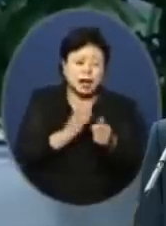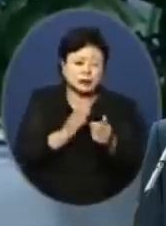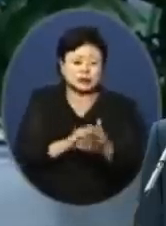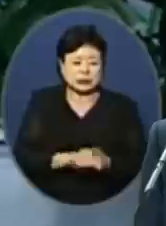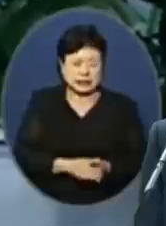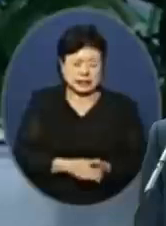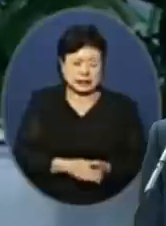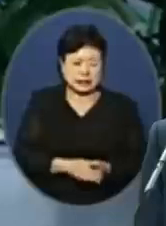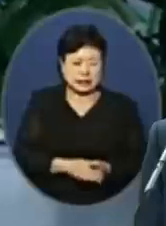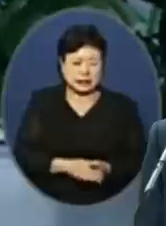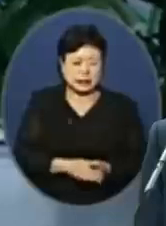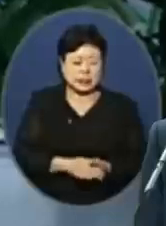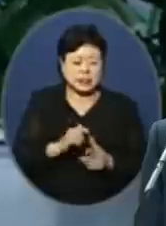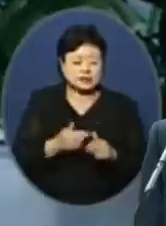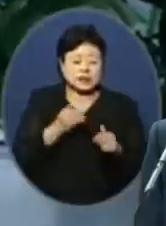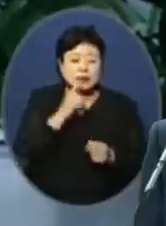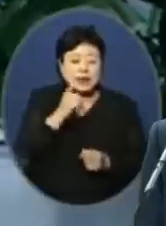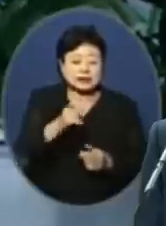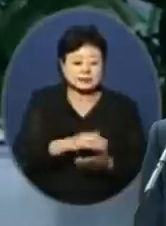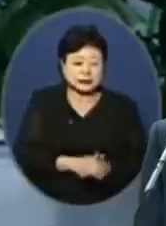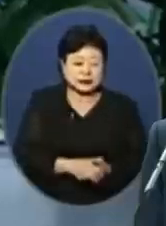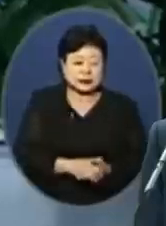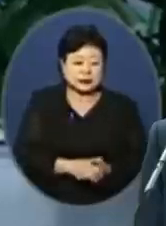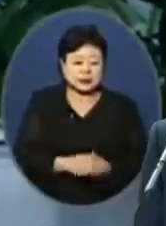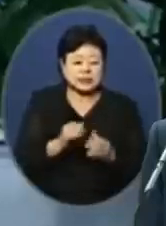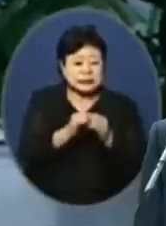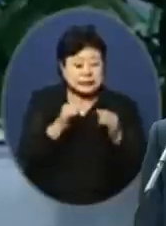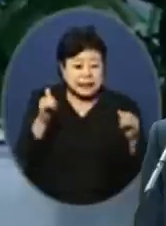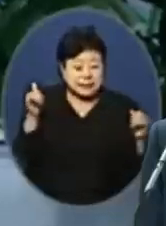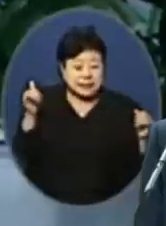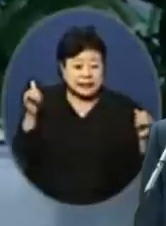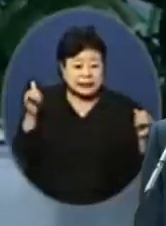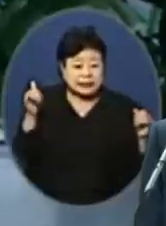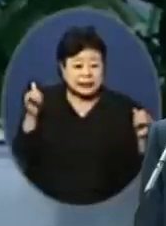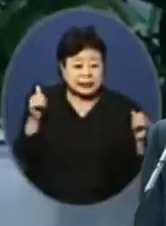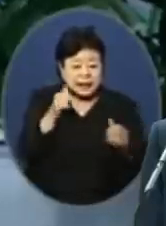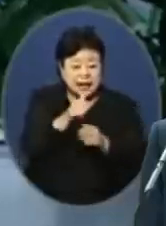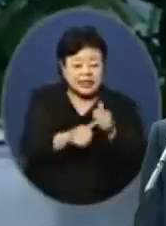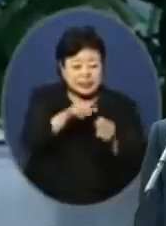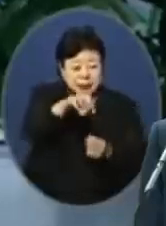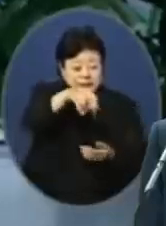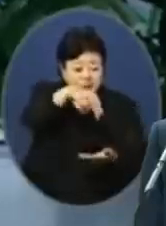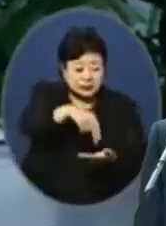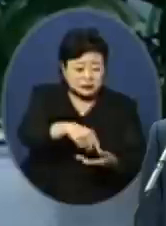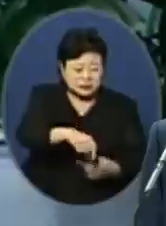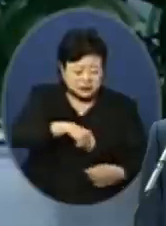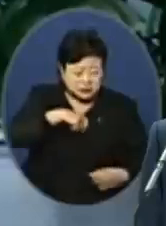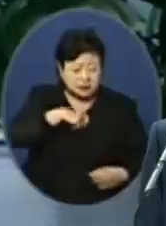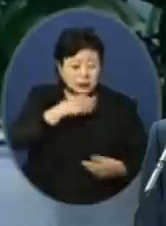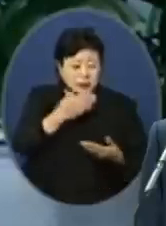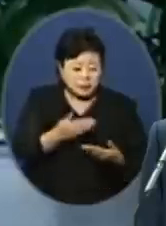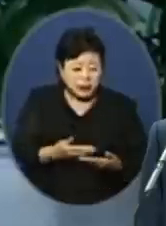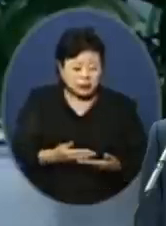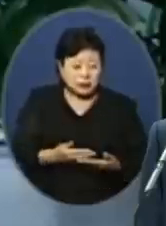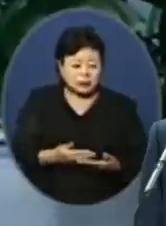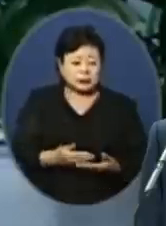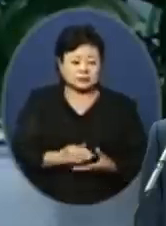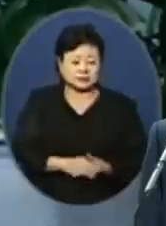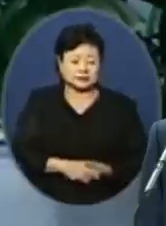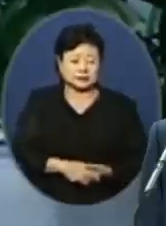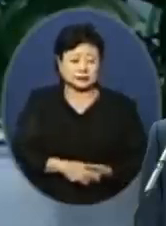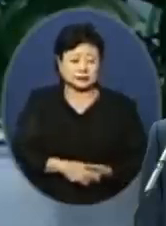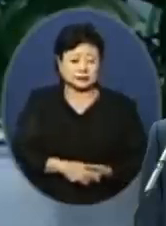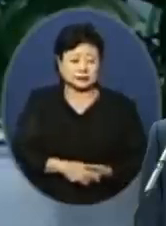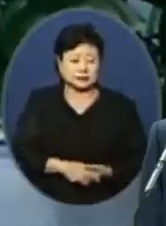간구했는데 예수님께서 말하기를 이 사람이 하나님 앞에서 의롭다함을 받고 집으로 내려갔느니라고 하신